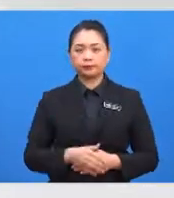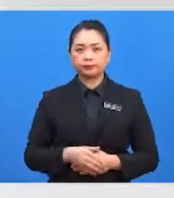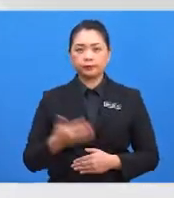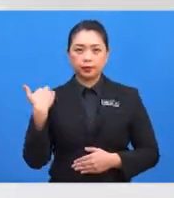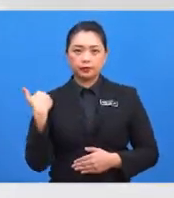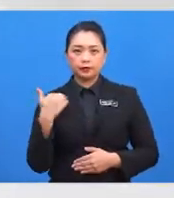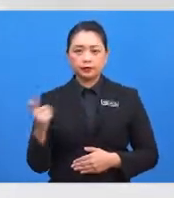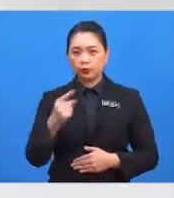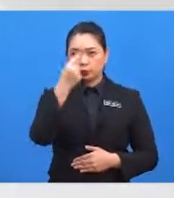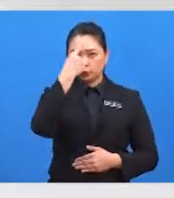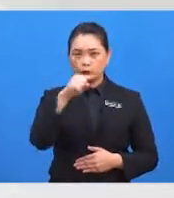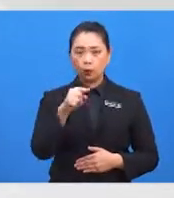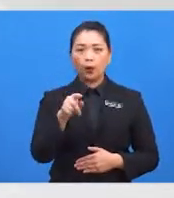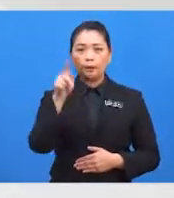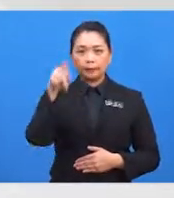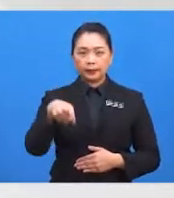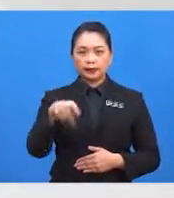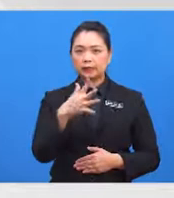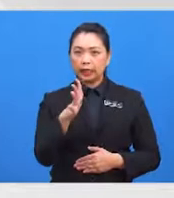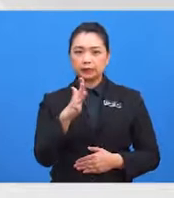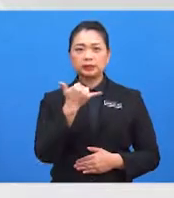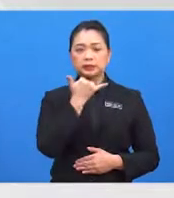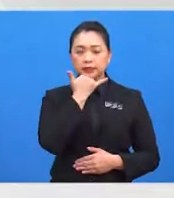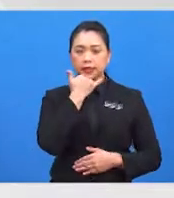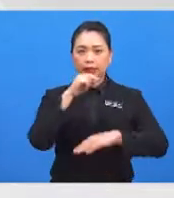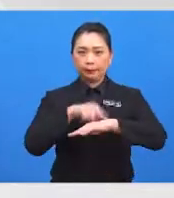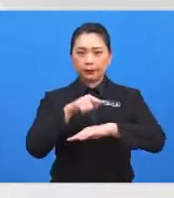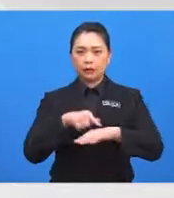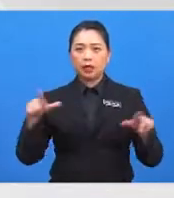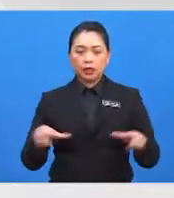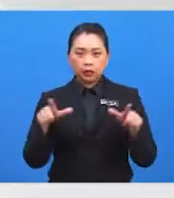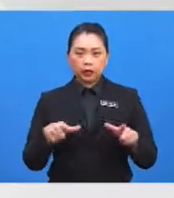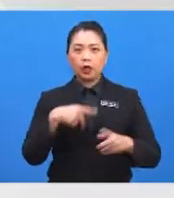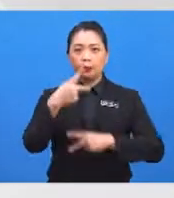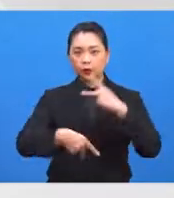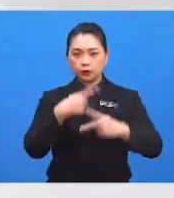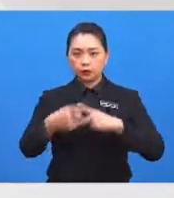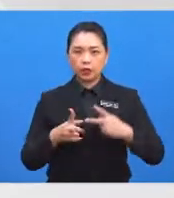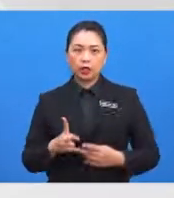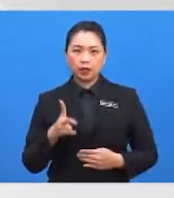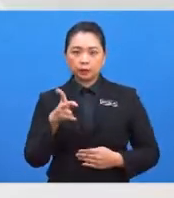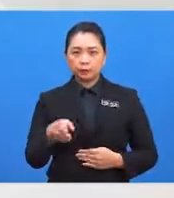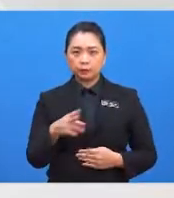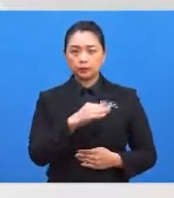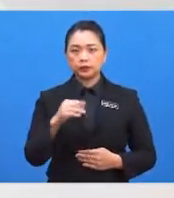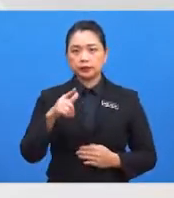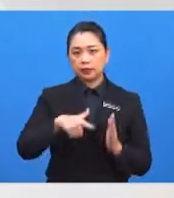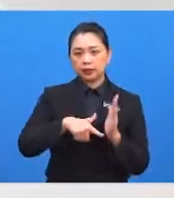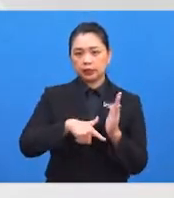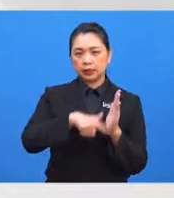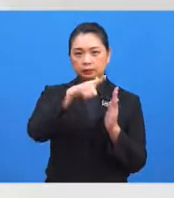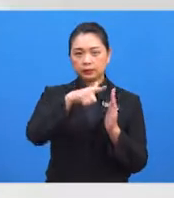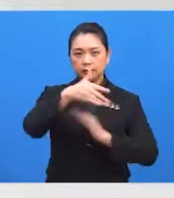untuk memastikan tiada kesilapan semasa melakukan proses pemotongan dan lebihan pada